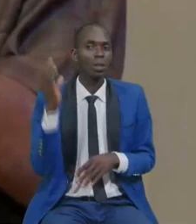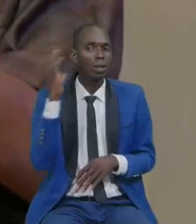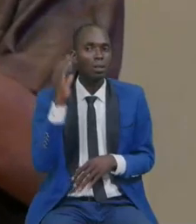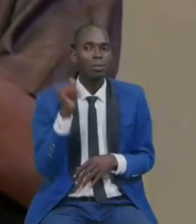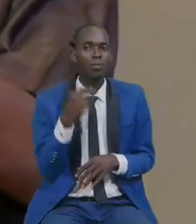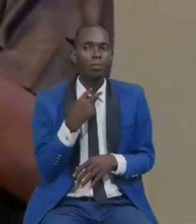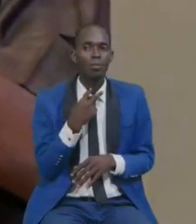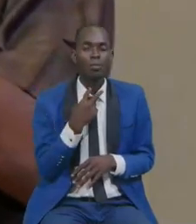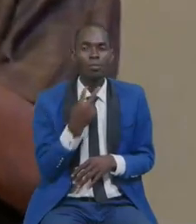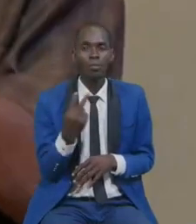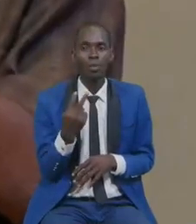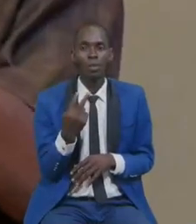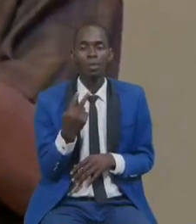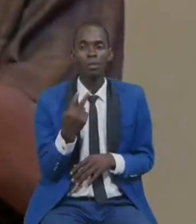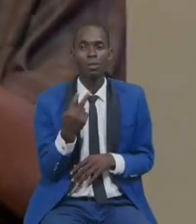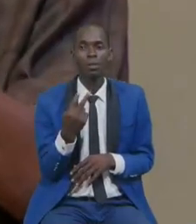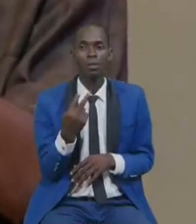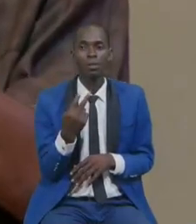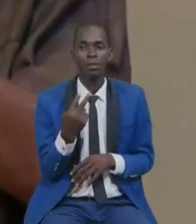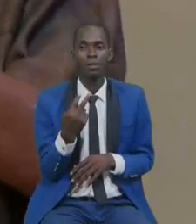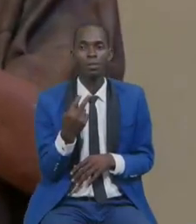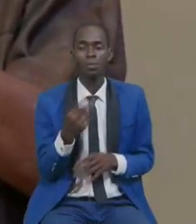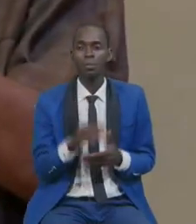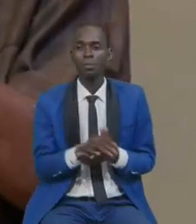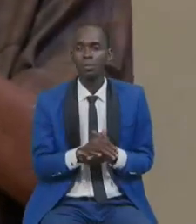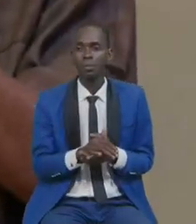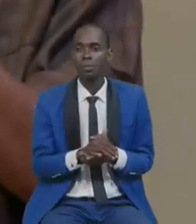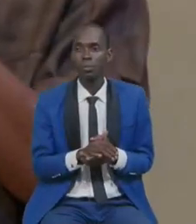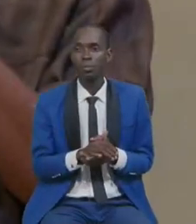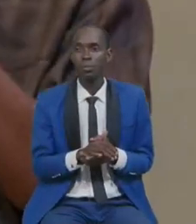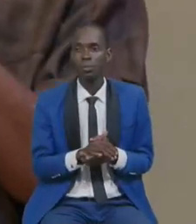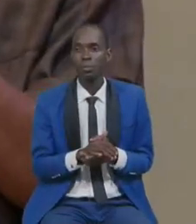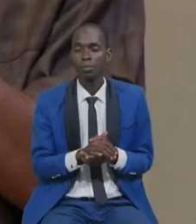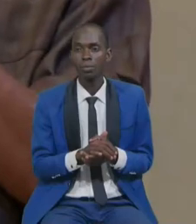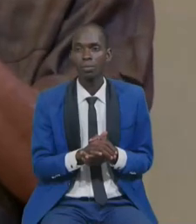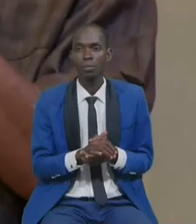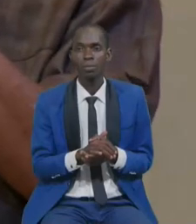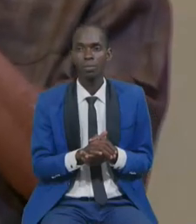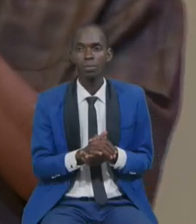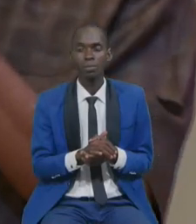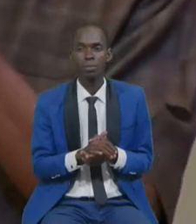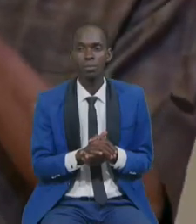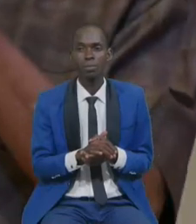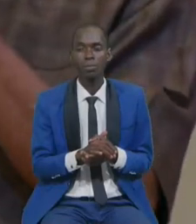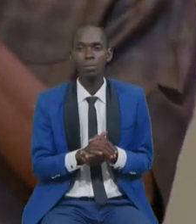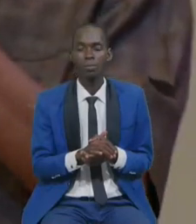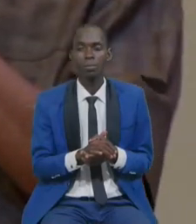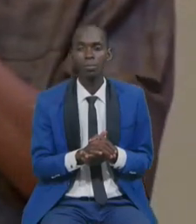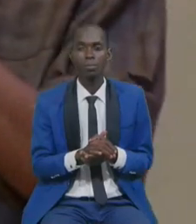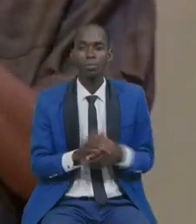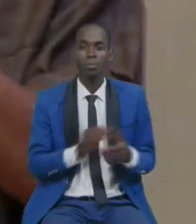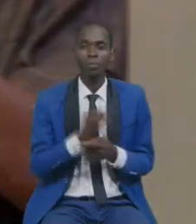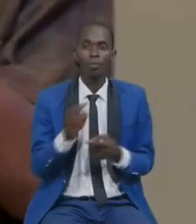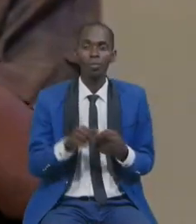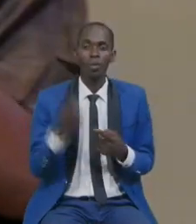Quand j'ai dit, le Seigneur m'a dit, quand je fais pour lui, il fera pour moi. Quand j'étais à Oshodi